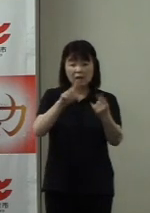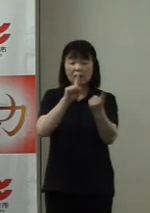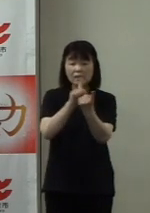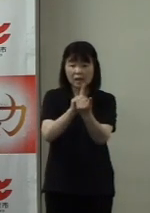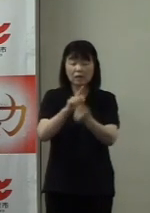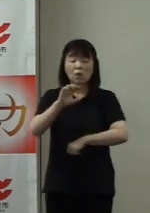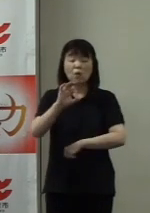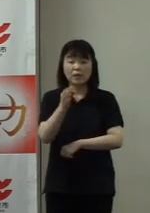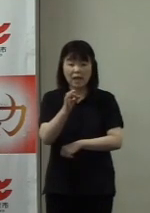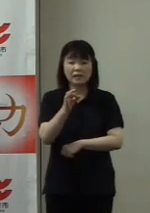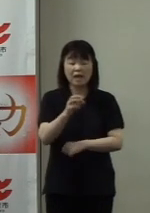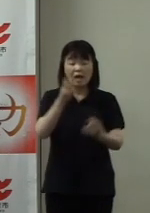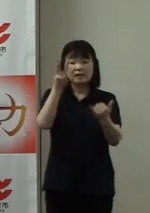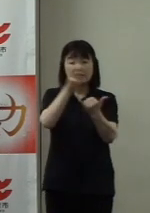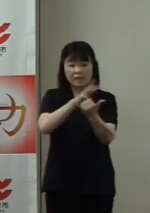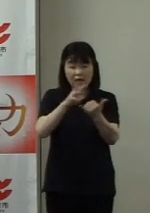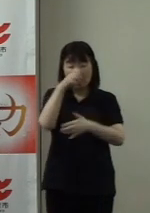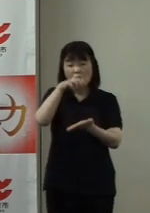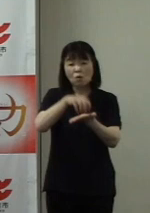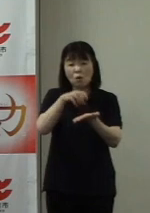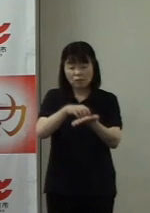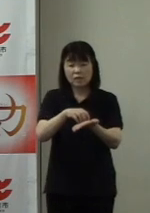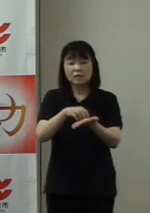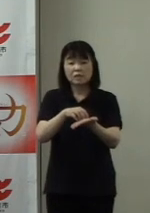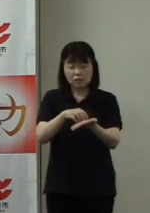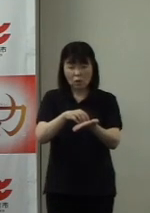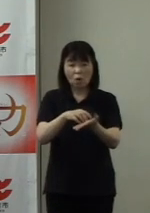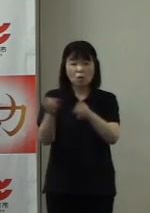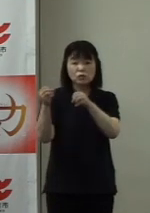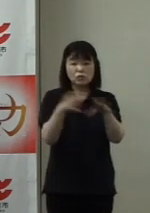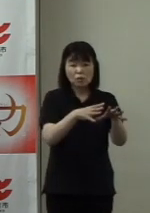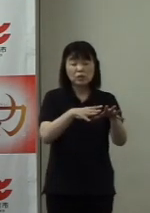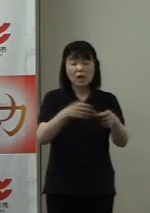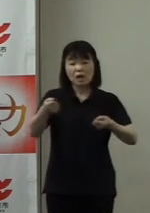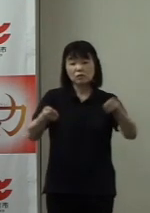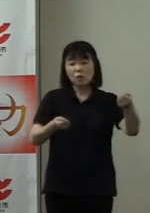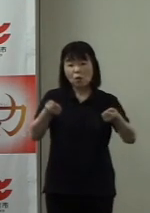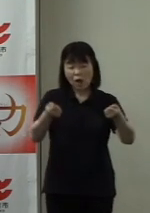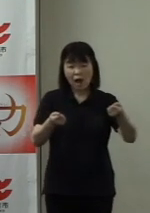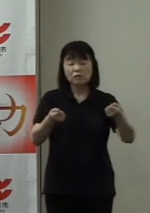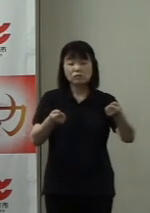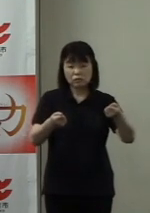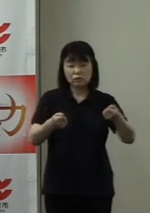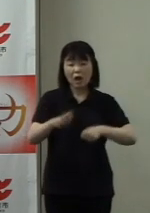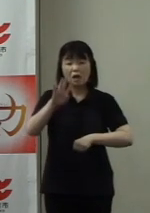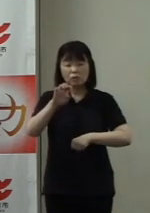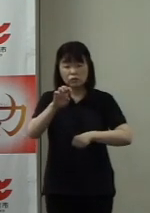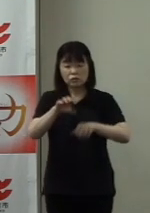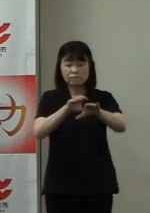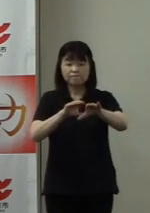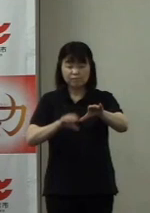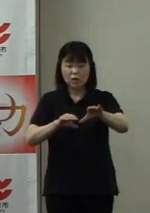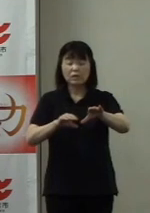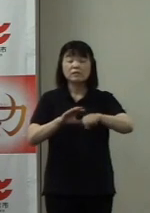費ということで、災害ごみの処理について2トントラック約40台分で600万円、